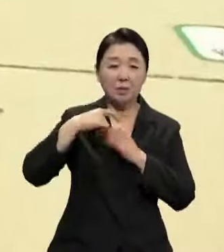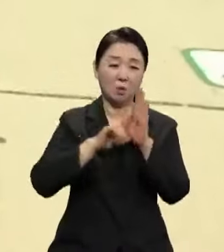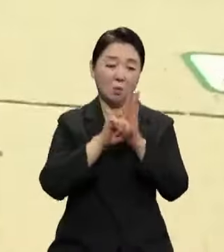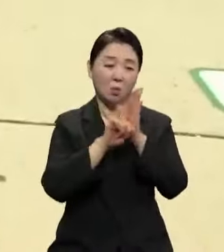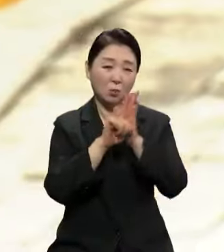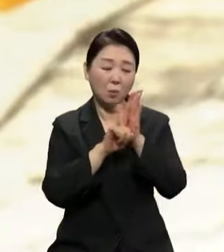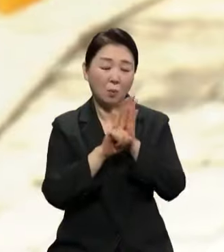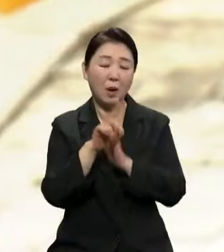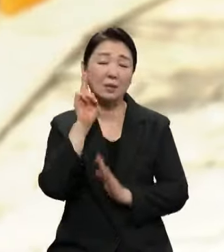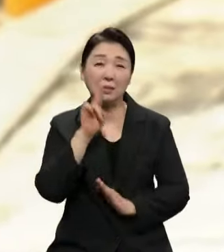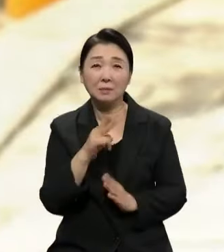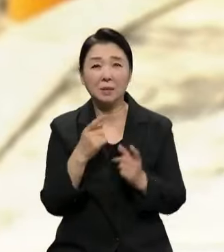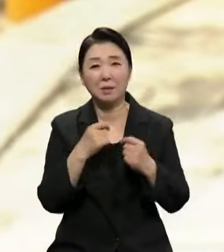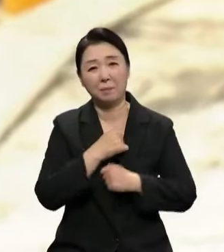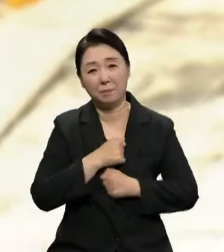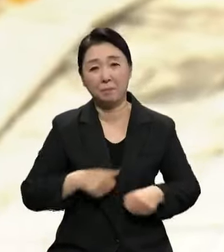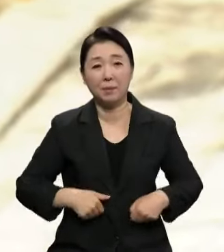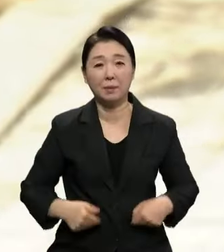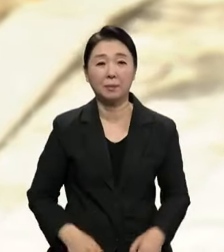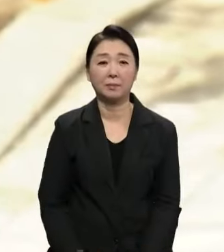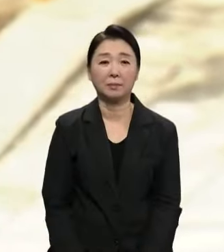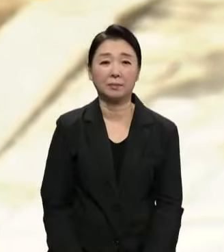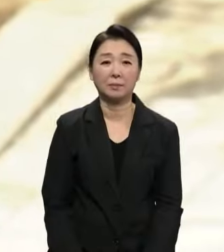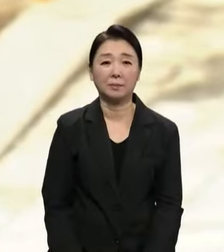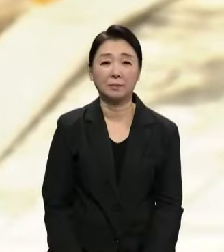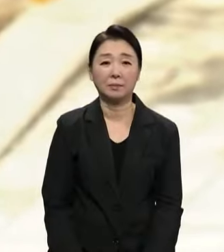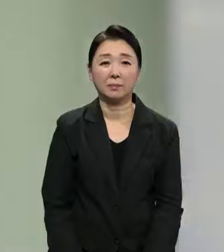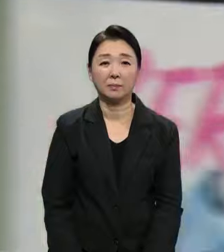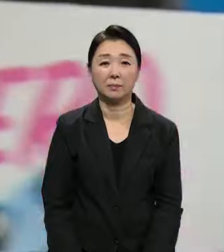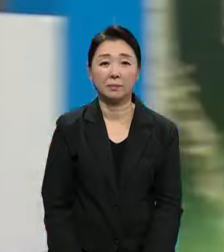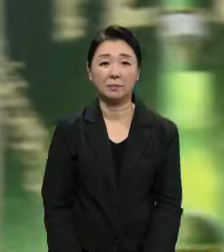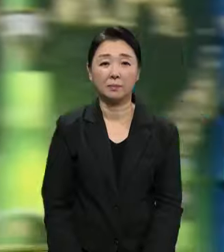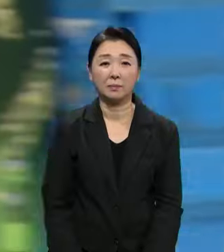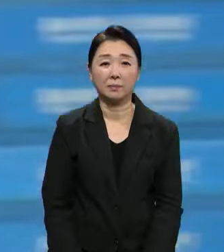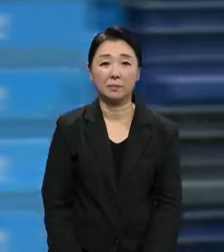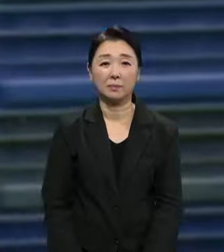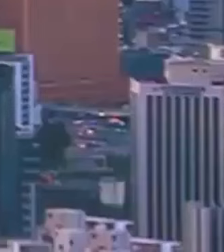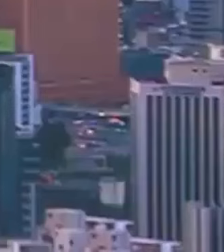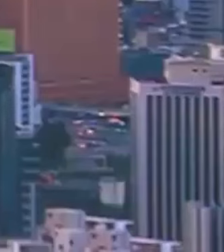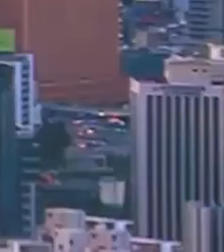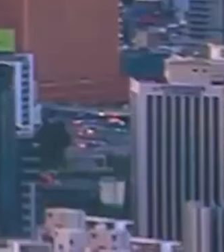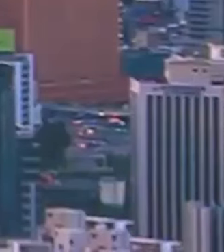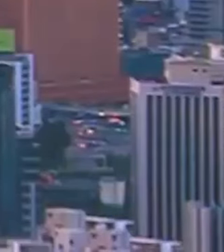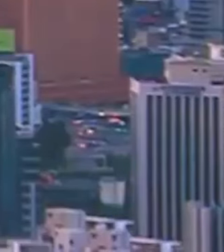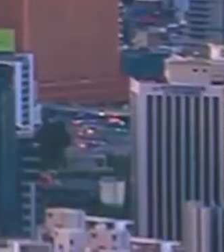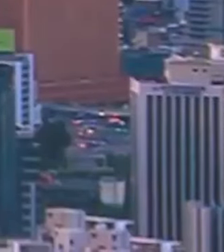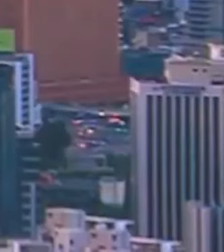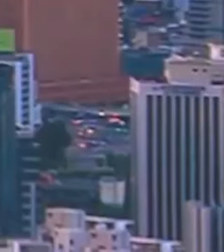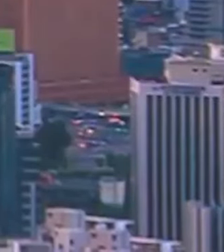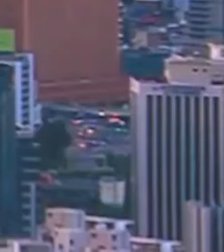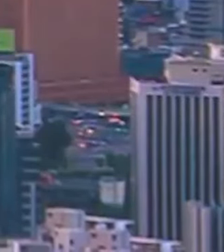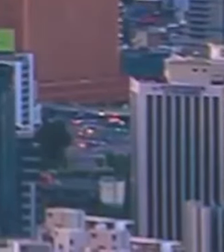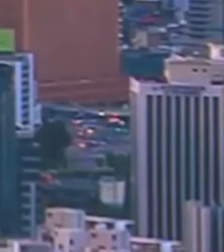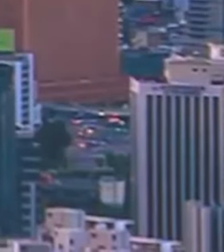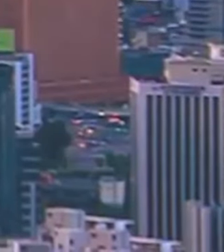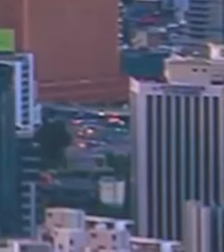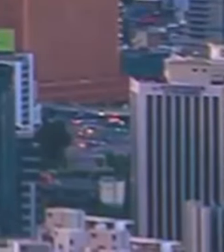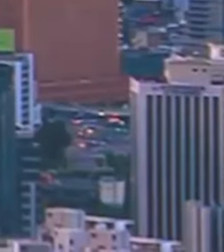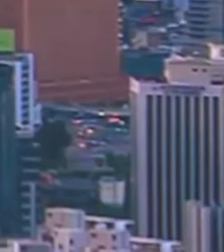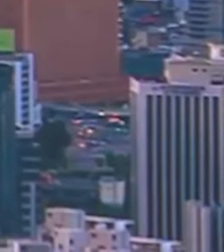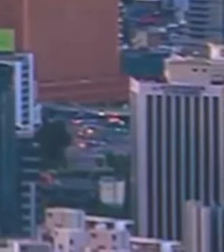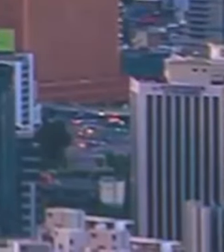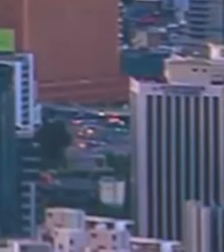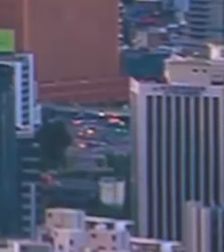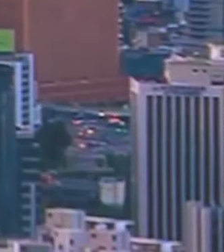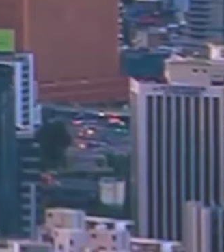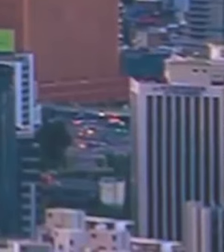오를 수 있어 주의가 필요합니다 JTBC 이재승 이니다 아침의 커 정우입니다 지금이